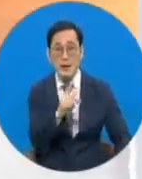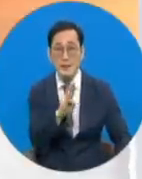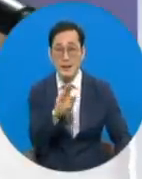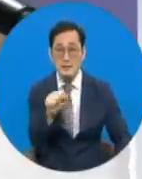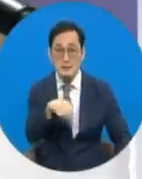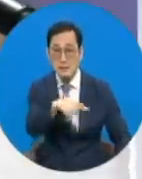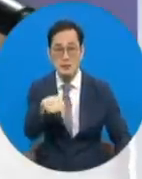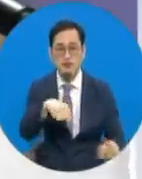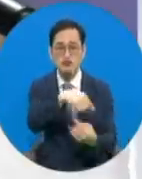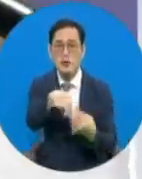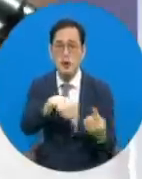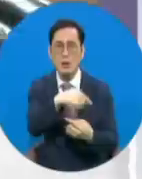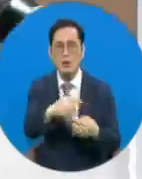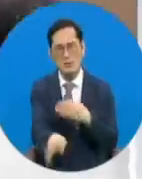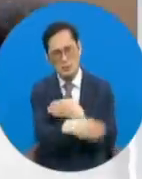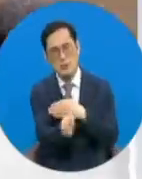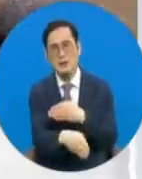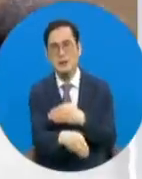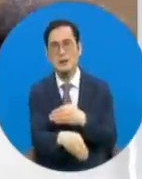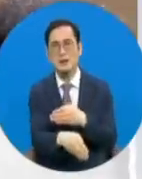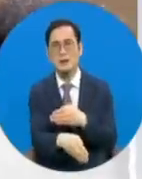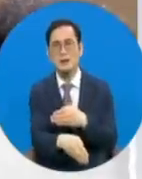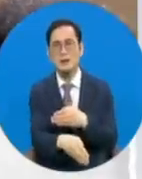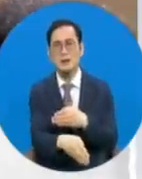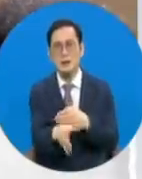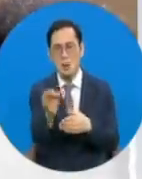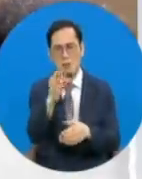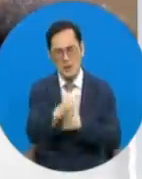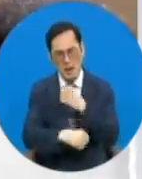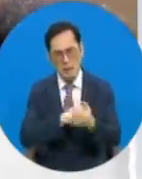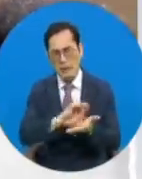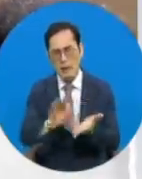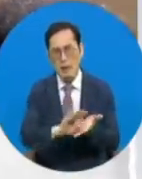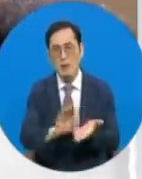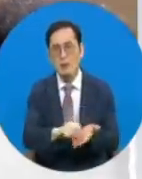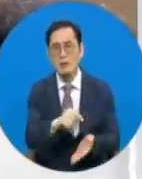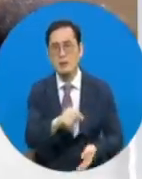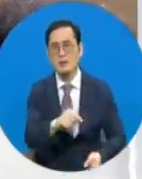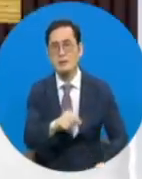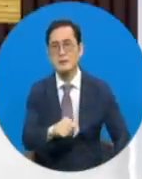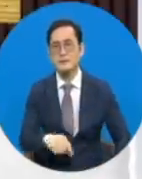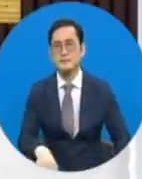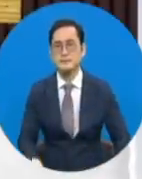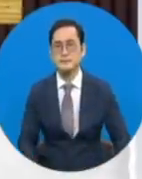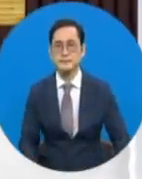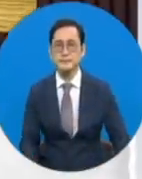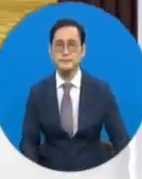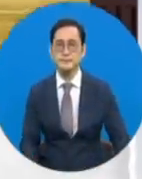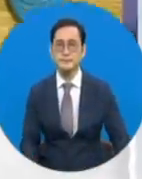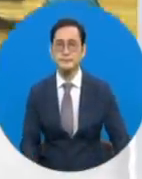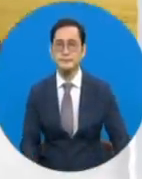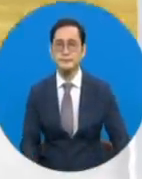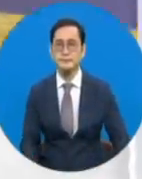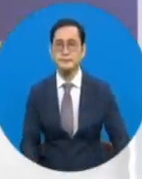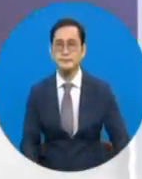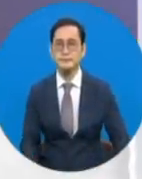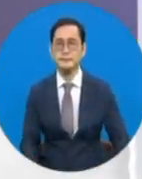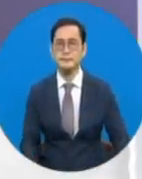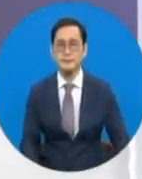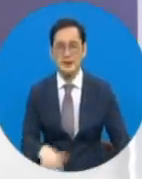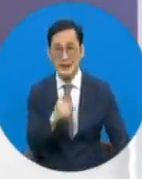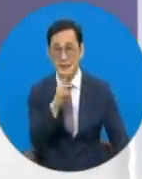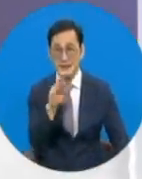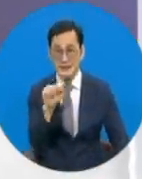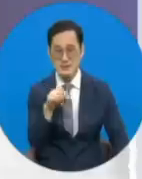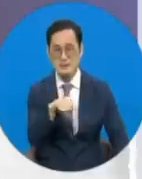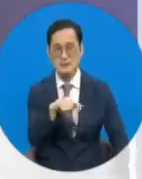방만 경영. 두 번째는 이제 공영방송이라고 하는데 사실 어떤 뭐 이념이랄지 그런 면에서 좀 편향성이